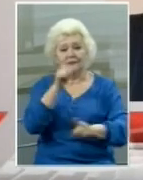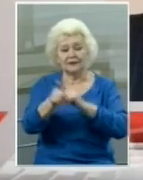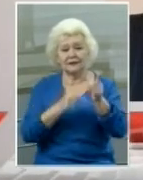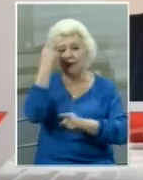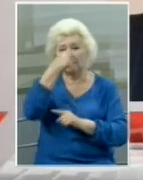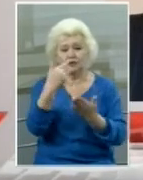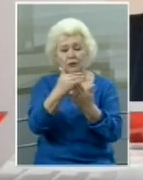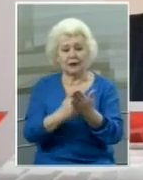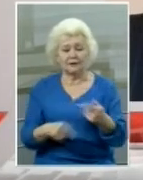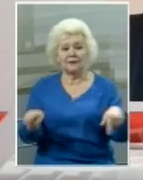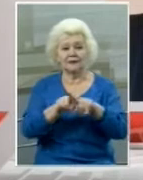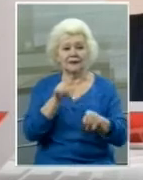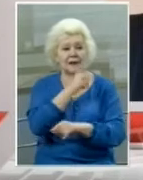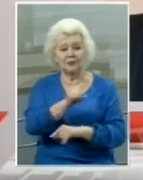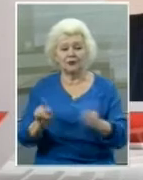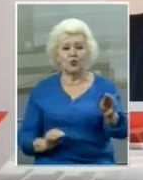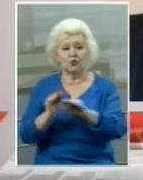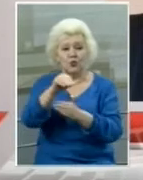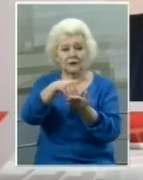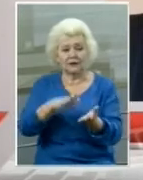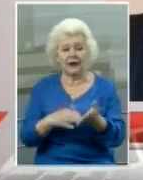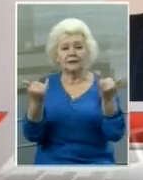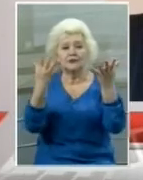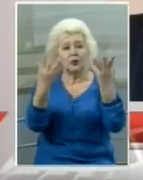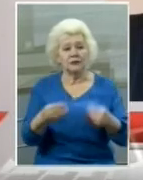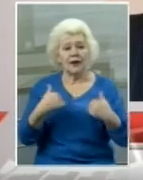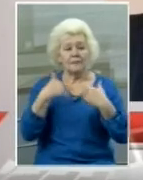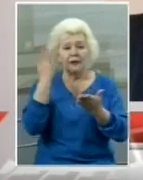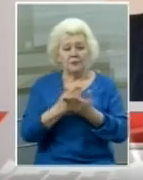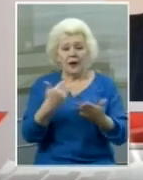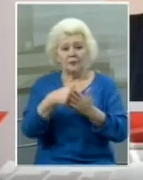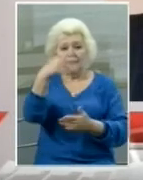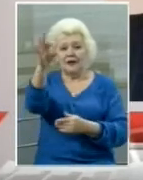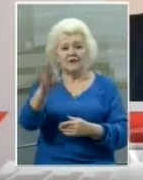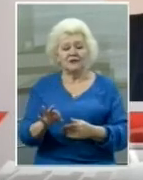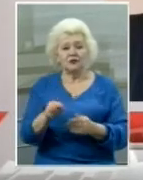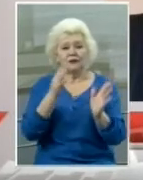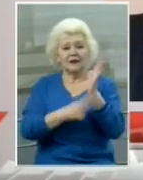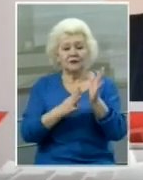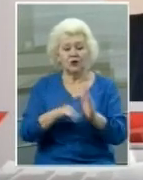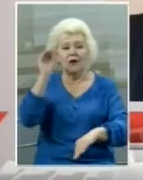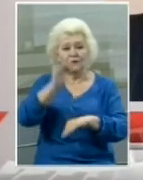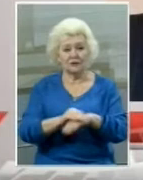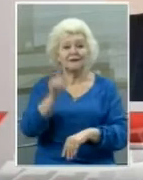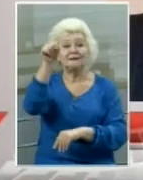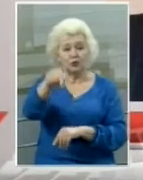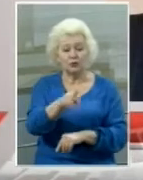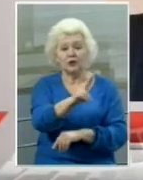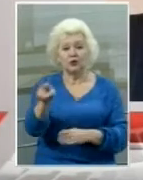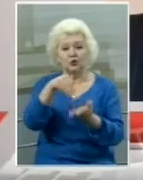даних також вони в цей період ще дореєструються. Але на сьогоднішній день ми маємо десь 90% вже фактично тих,